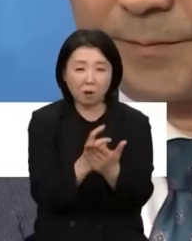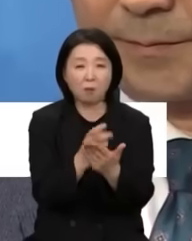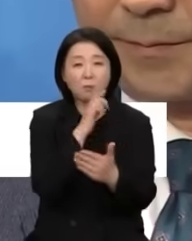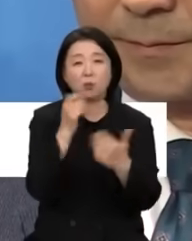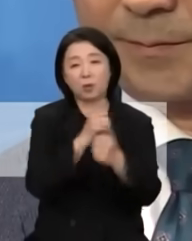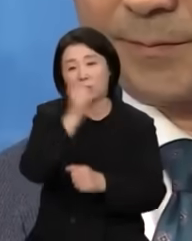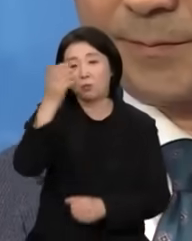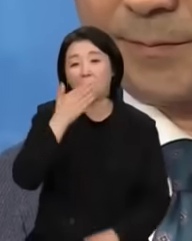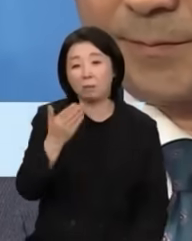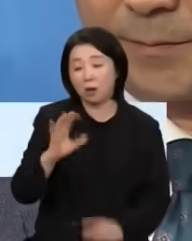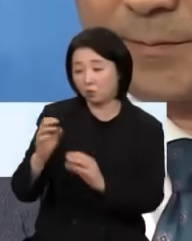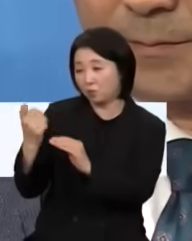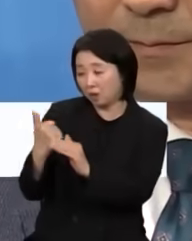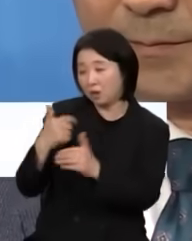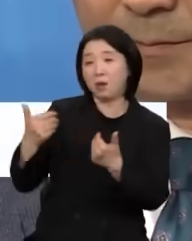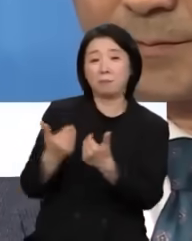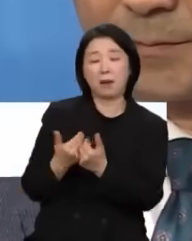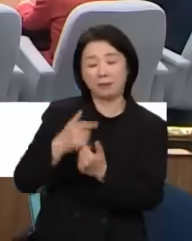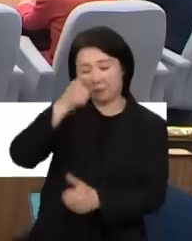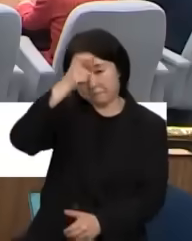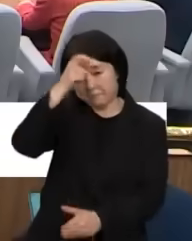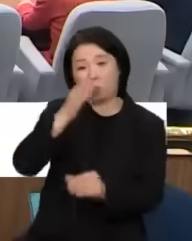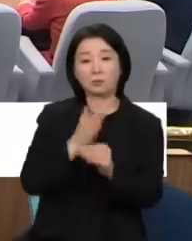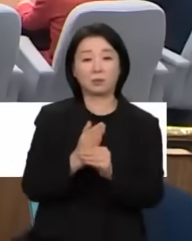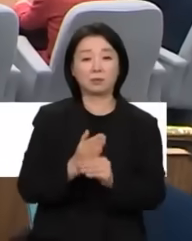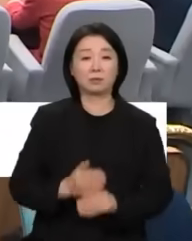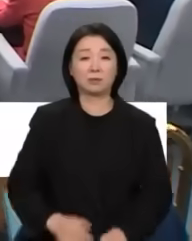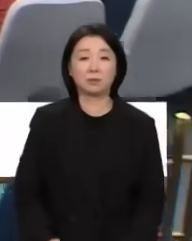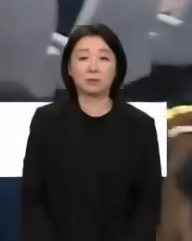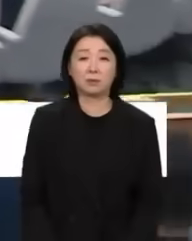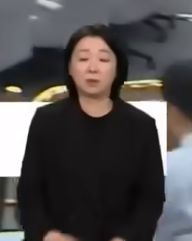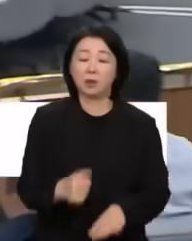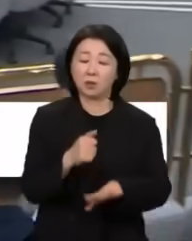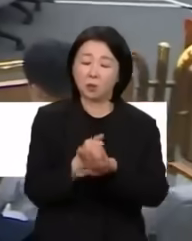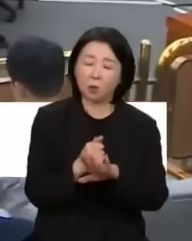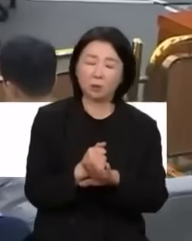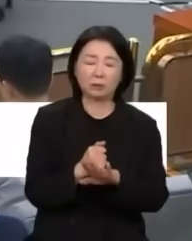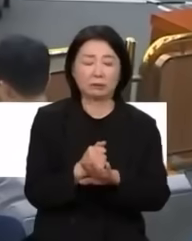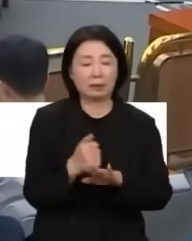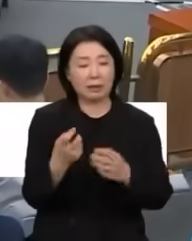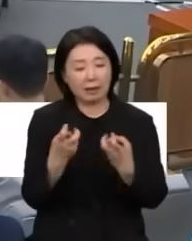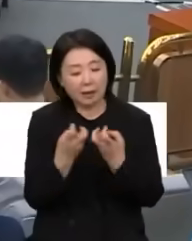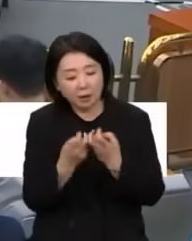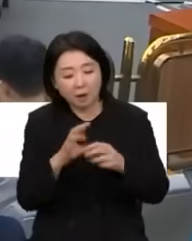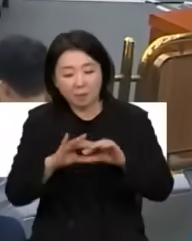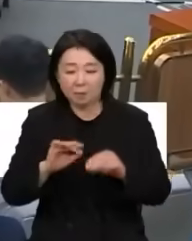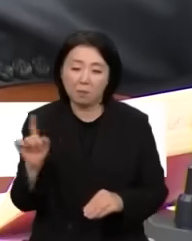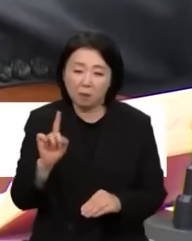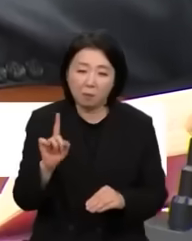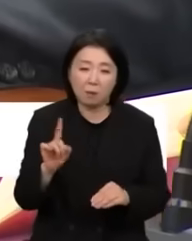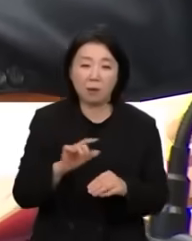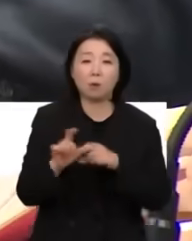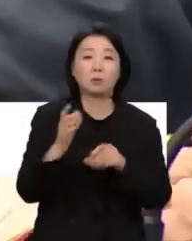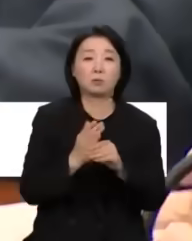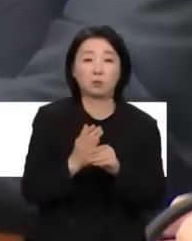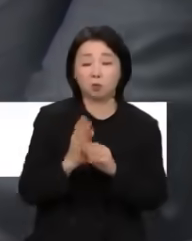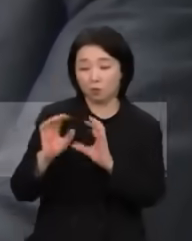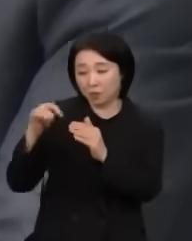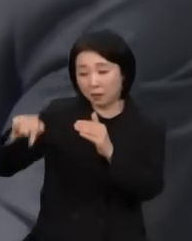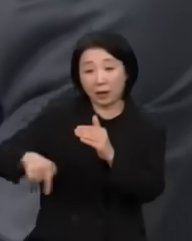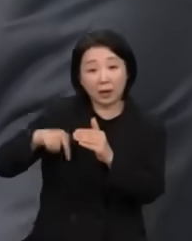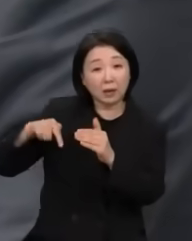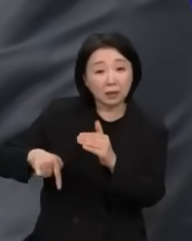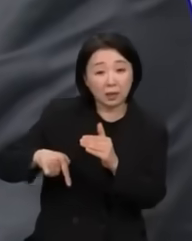하지만 국민의힘도 기존 반대 입장을 굽히지 않겠다는 상황이라서 여러 대응 카드를 검토할 걸로 보이는데요. 앞서 국민의힘